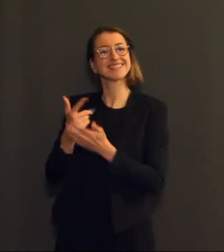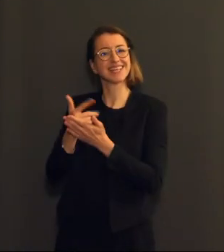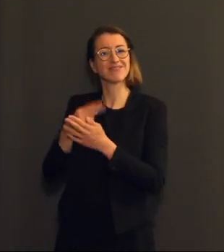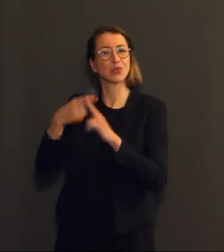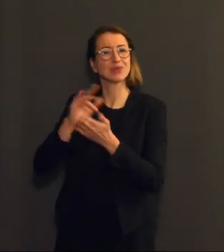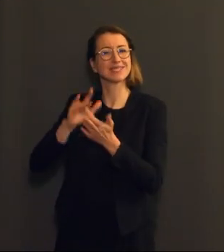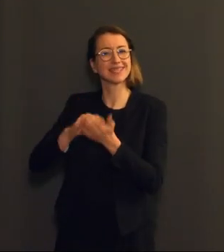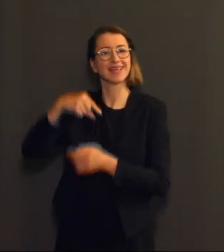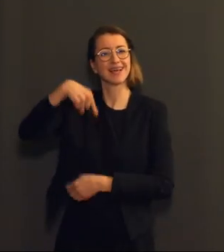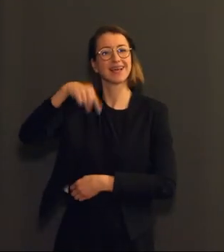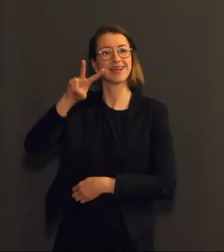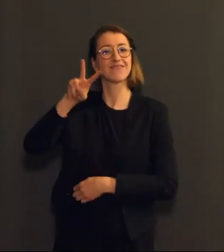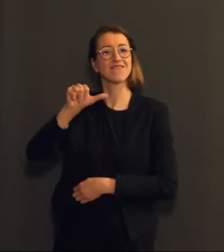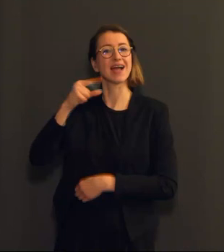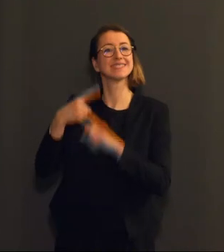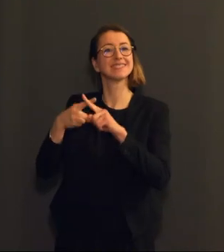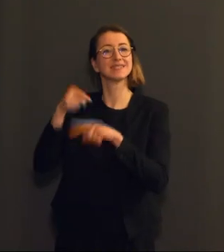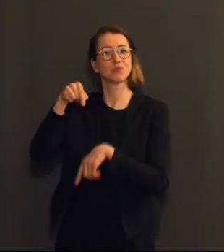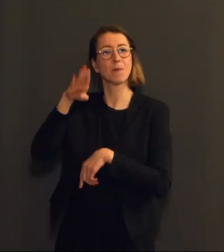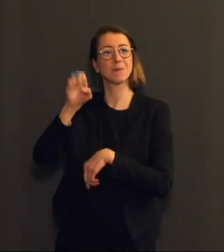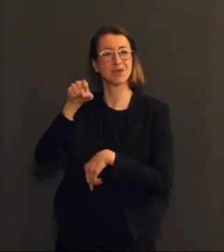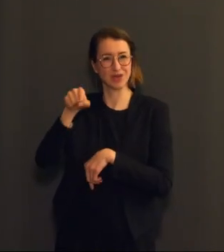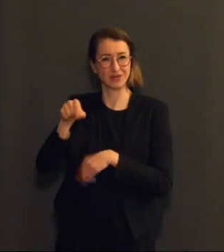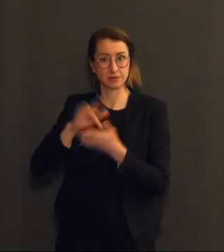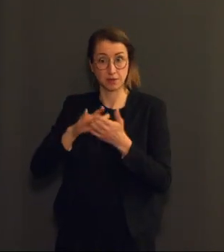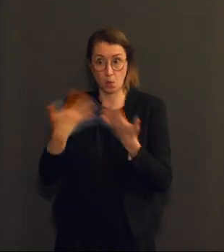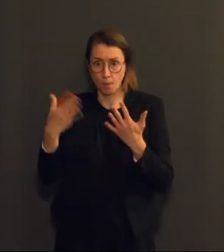volonté de la part des citoyens de se faire vacciner.